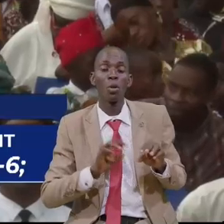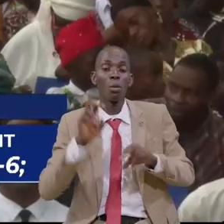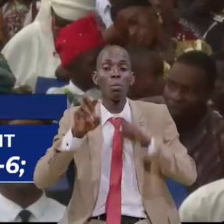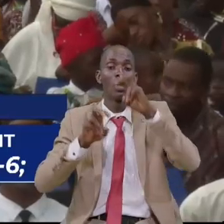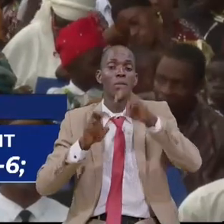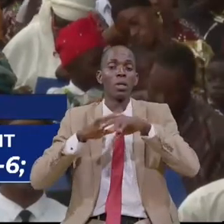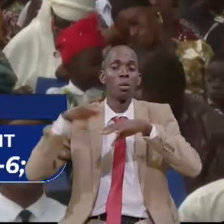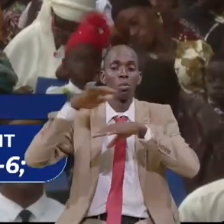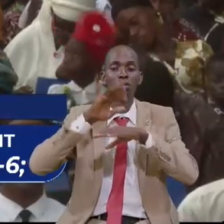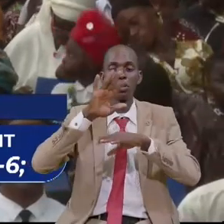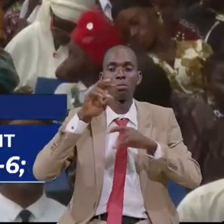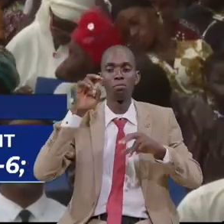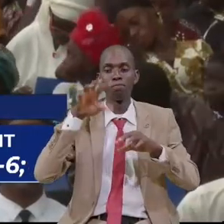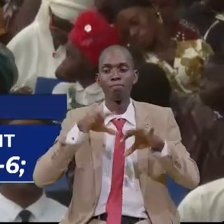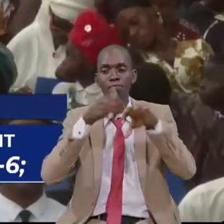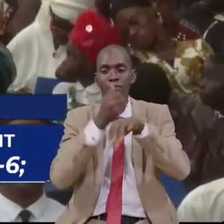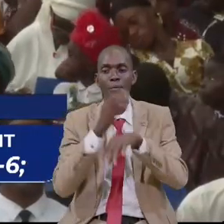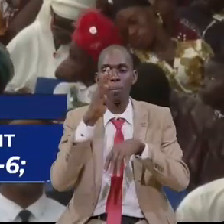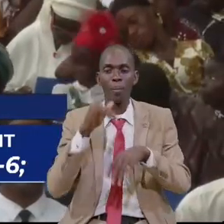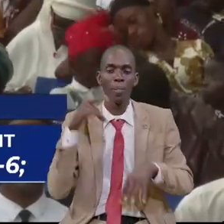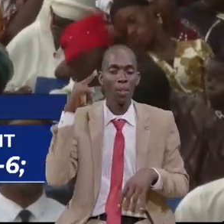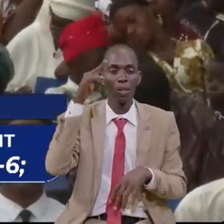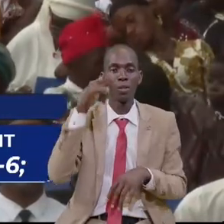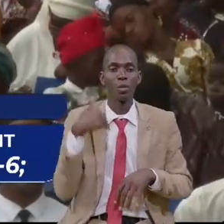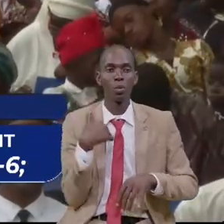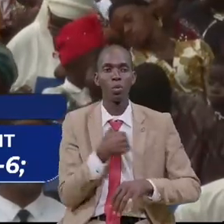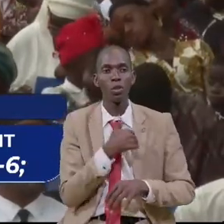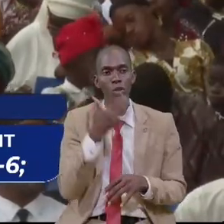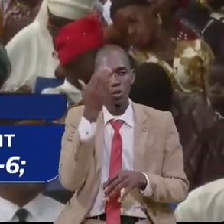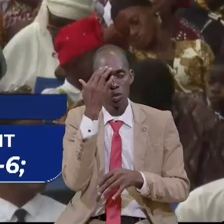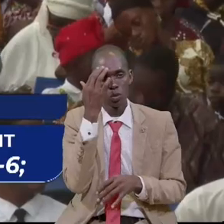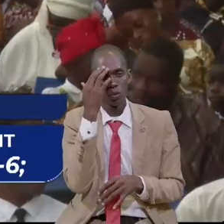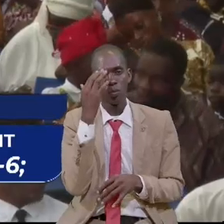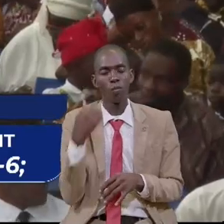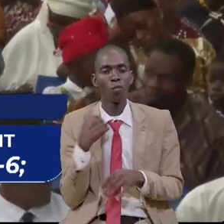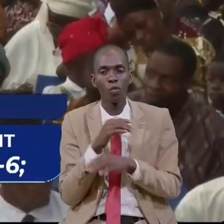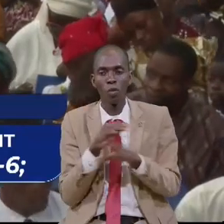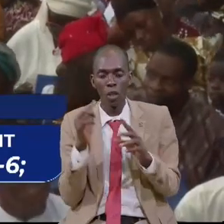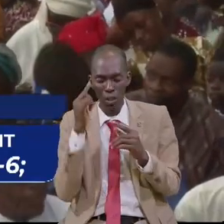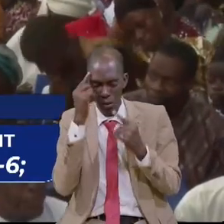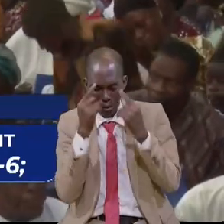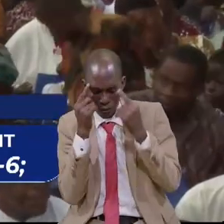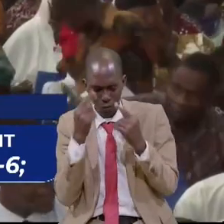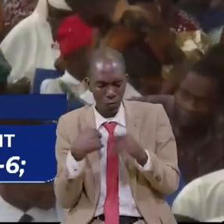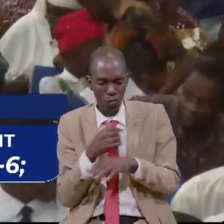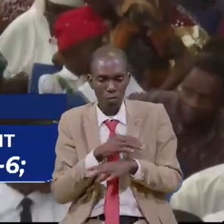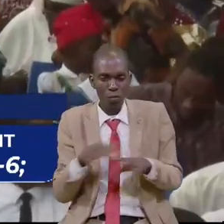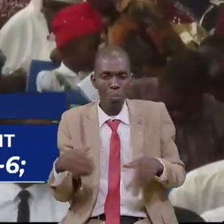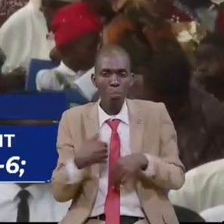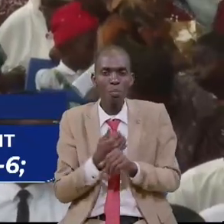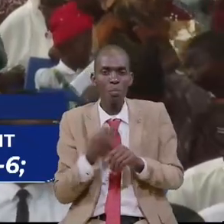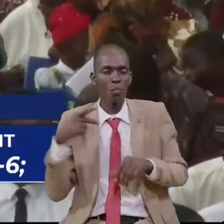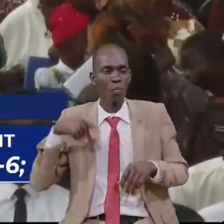savons, mais nous n'appliquons pas. Nous savons, mais ne considérons pas. Nous savons. Mais nous ne personnalisons pas. Ne le sais-tu